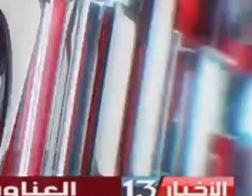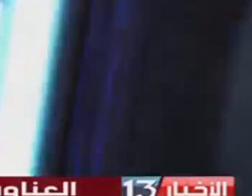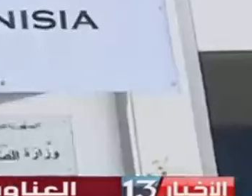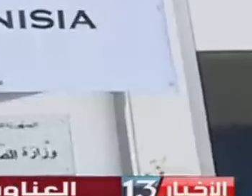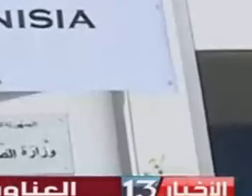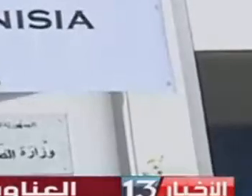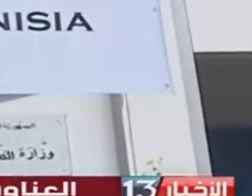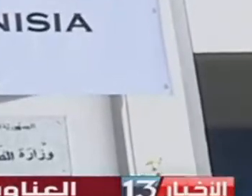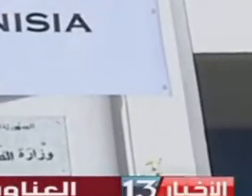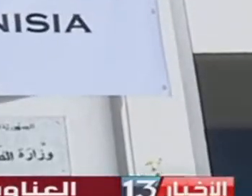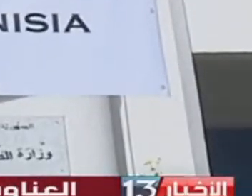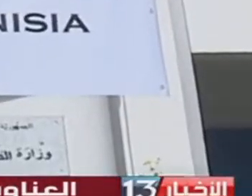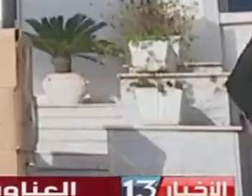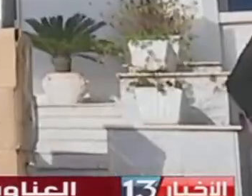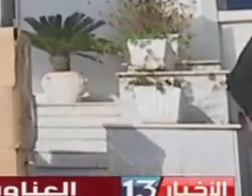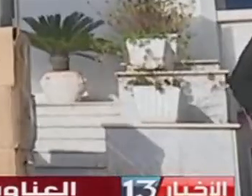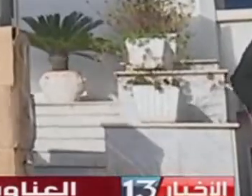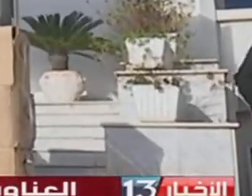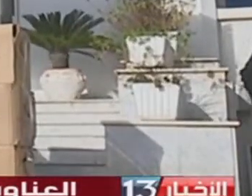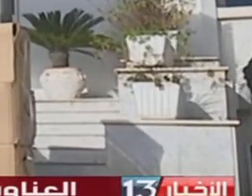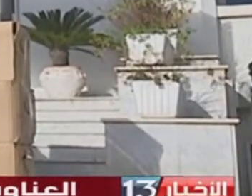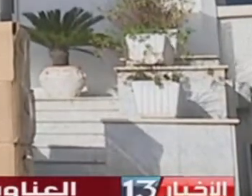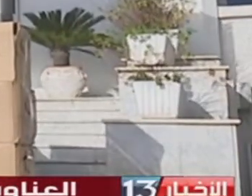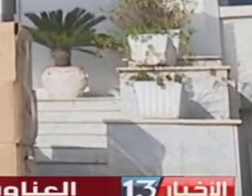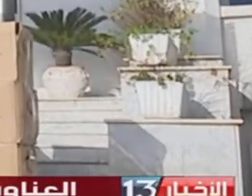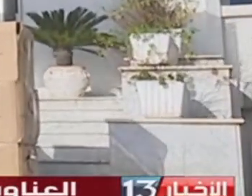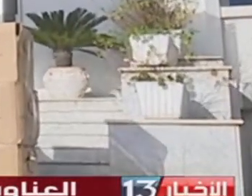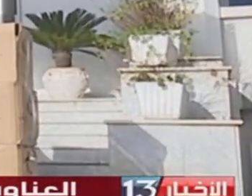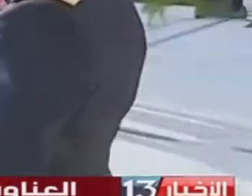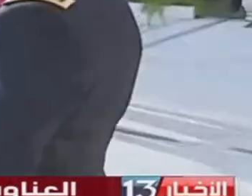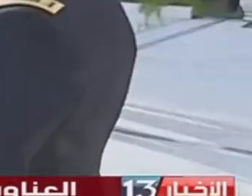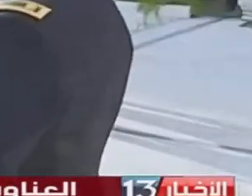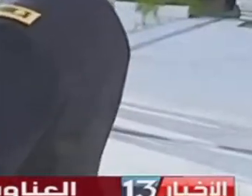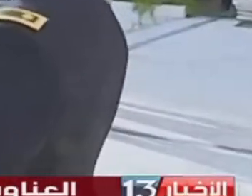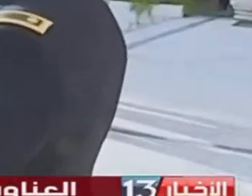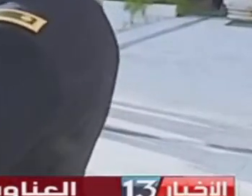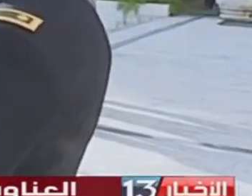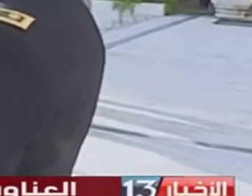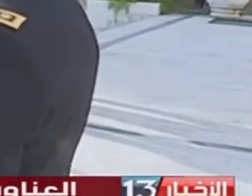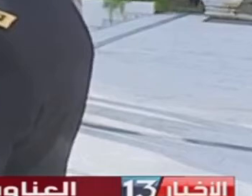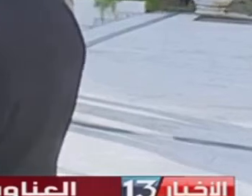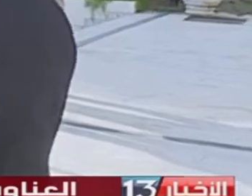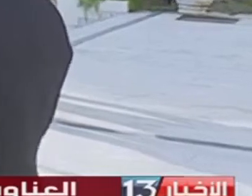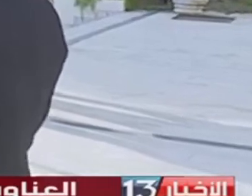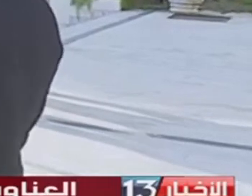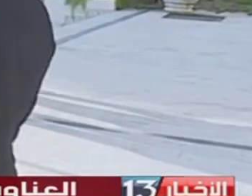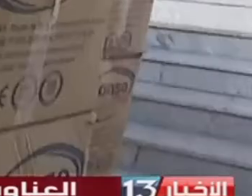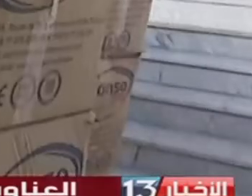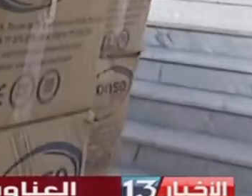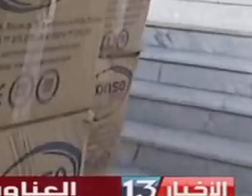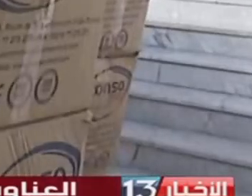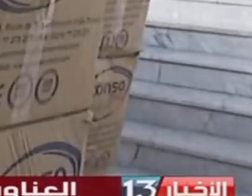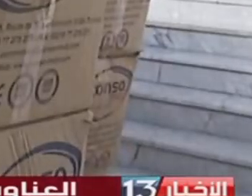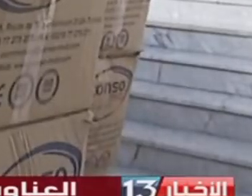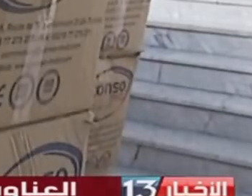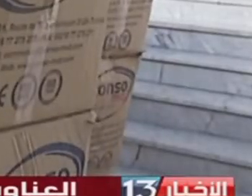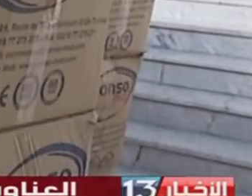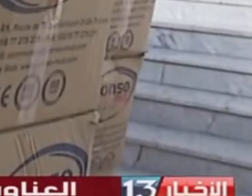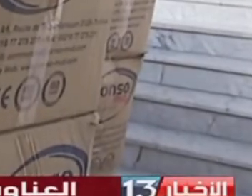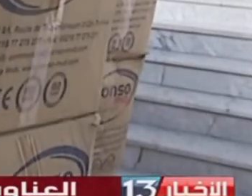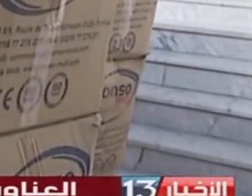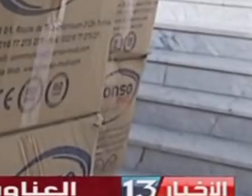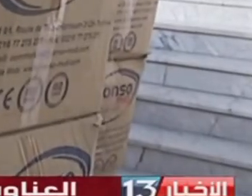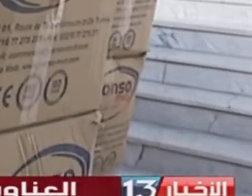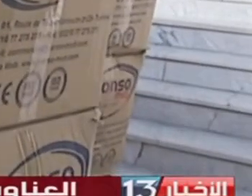في بادره للمساعده على مجابهه ازمه كورونا تقديم هبه امريكيه التي ستتوجه الى دعم